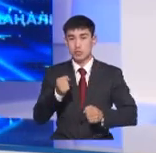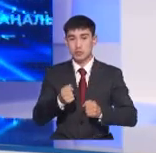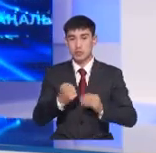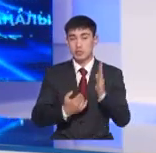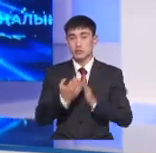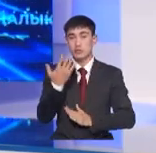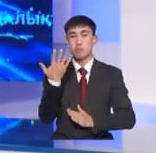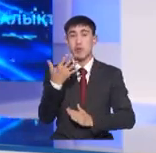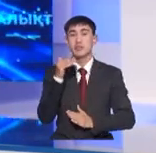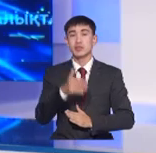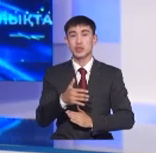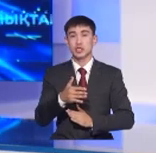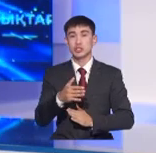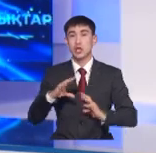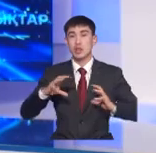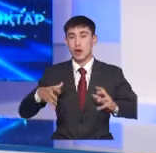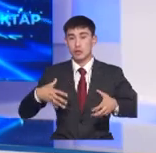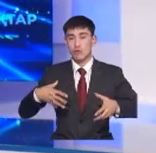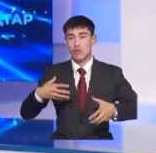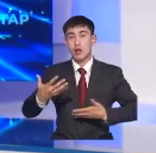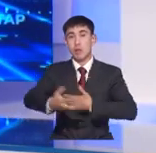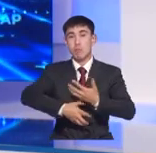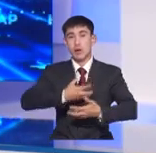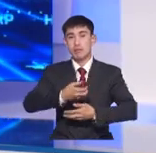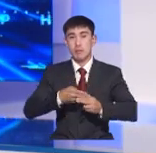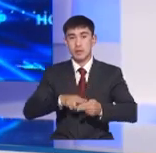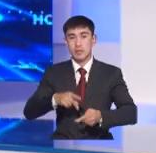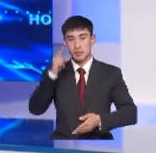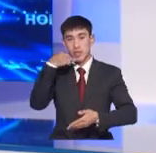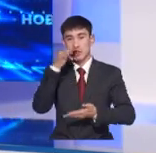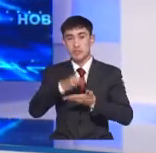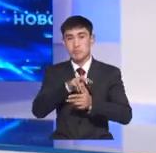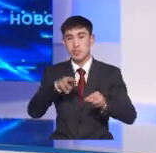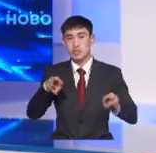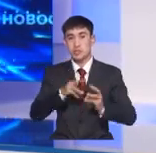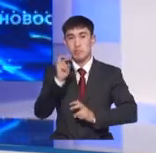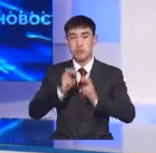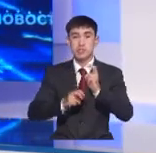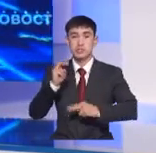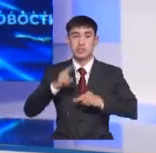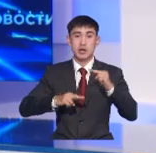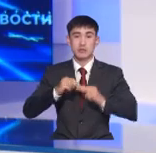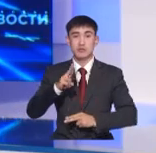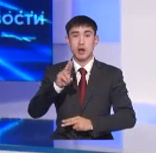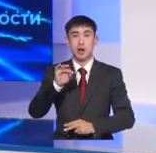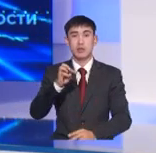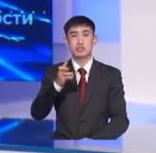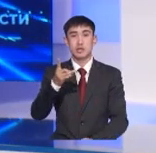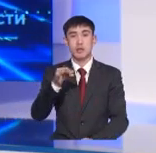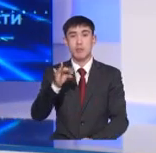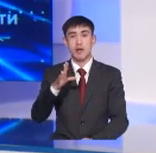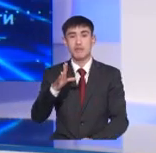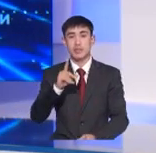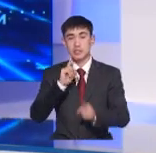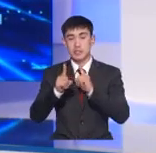автомобилей свыше 5.000 тракторов и комбайнов об этом доложил министр промышленности и строительства канат